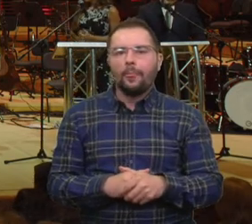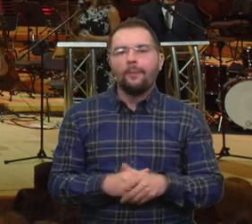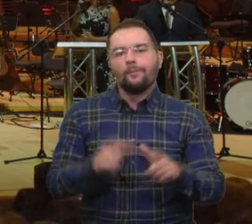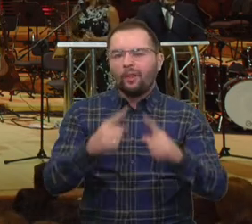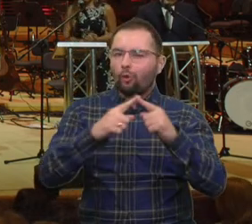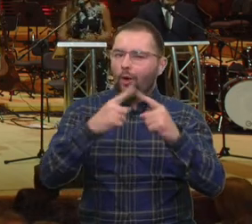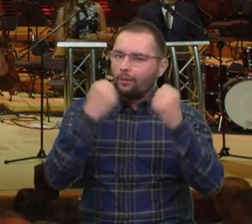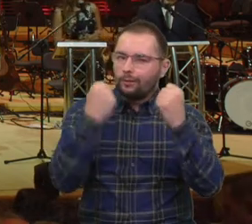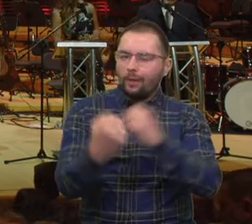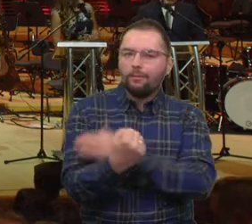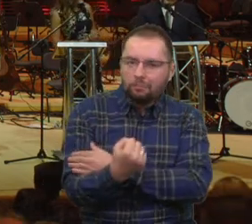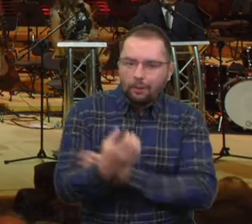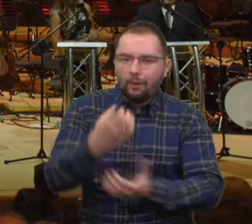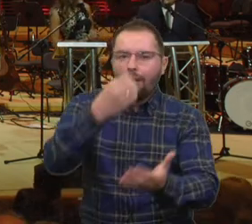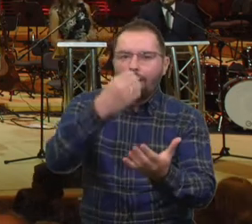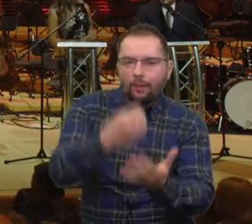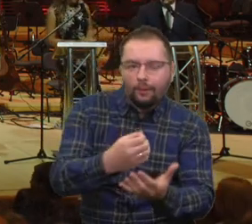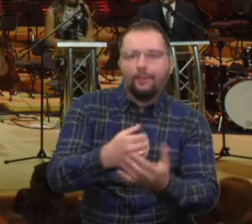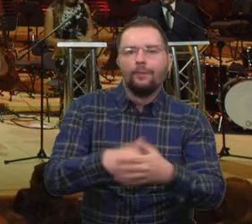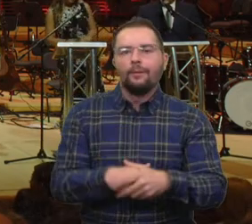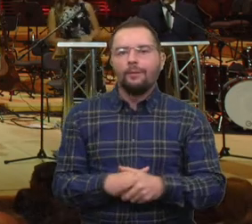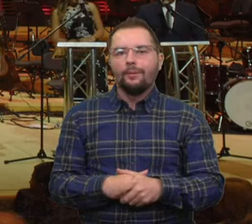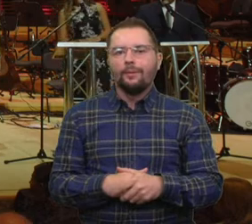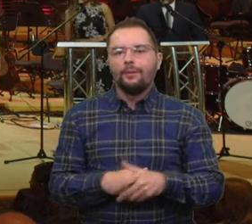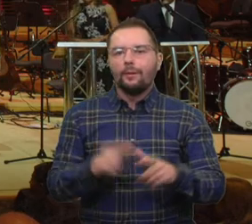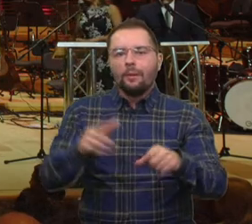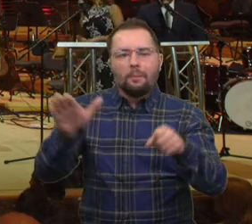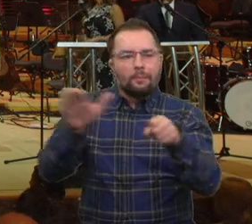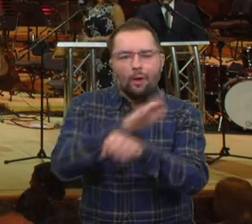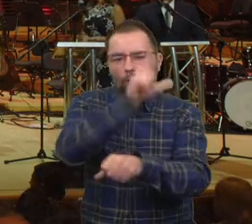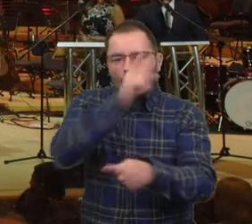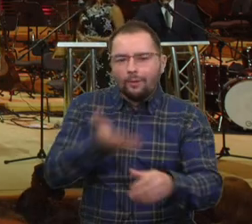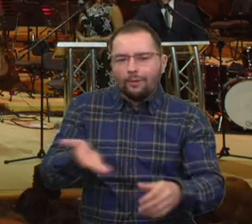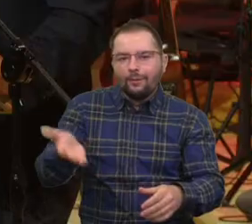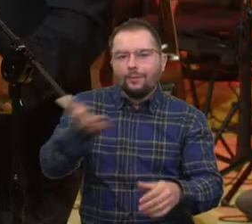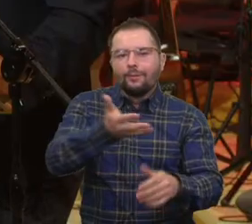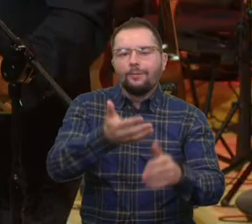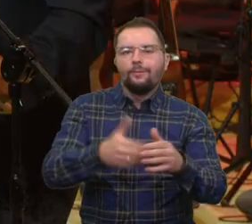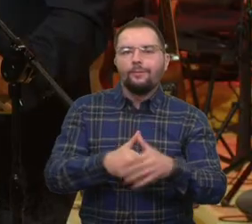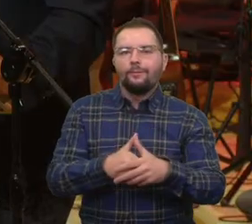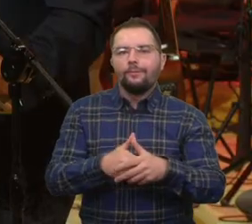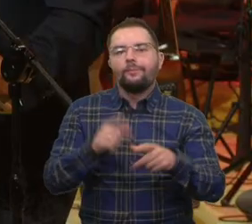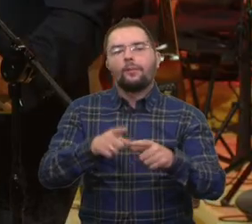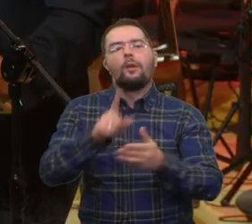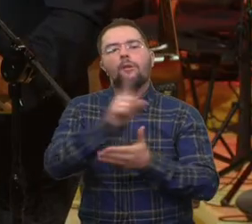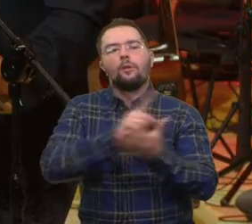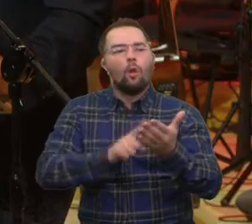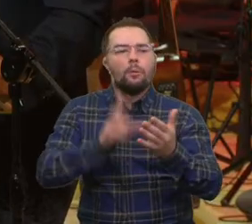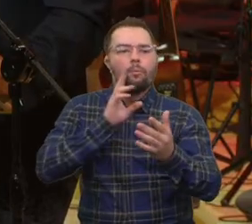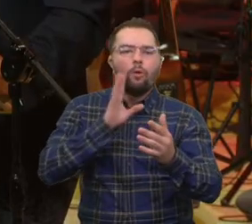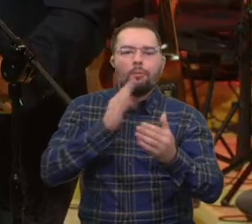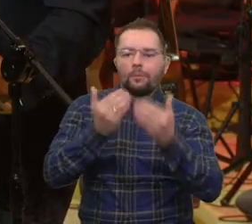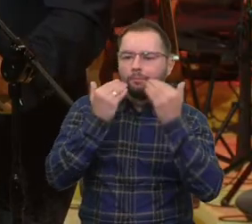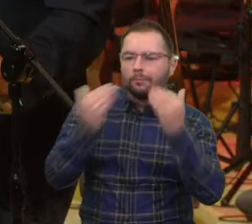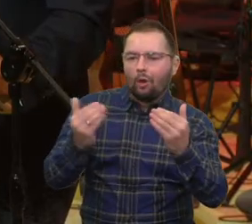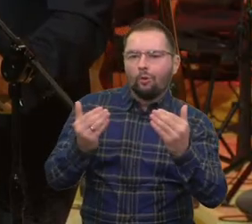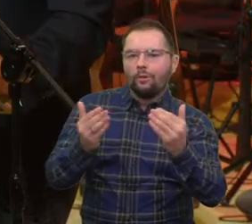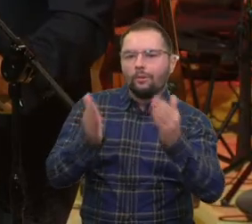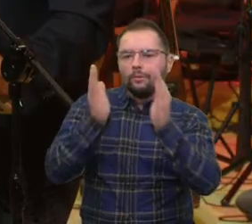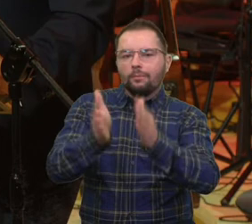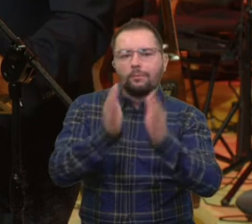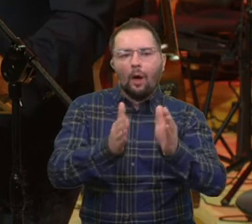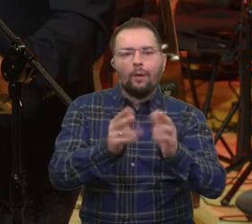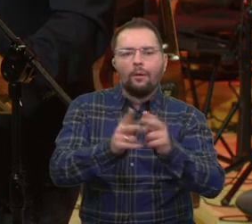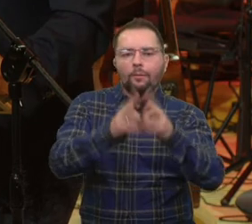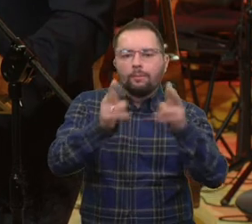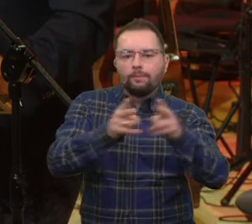ważyć. I teraz chyba jest ten moment. Przed Państwem grono ludzi, którym Śląsk zawdzięcza kilka naprawdę znakomitych